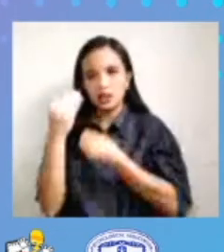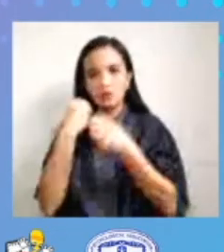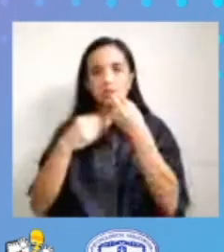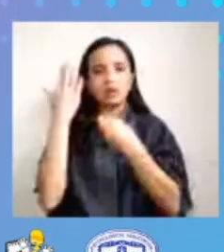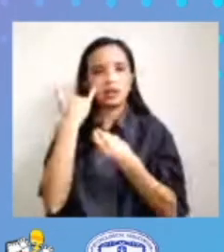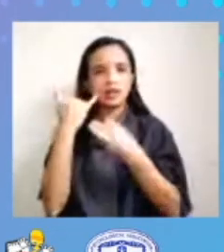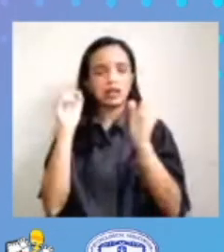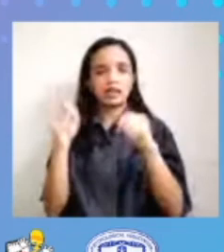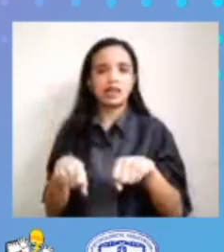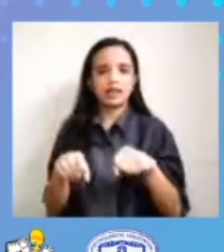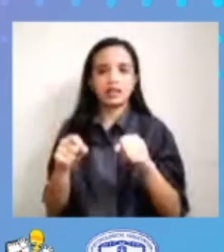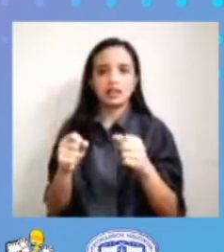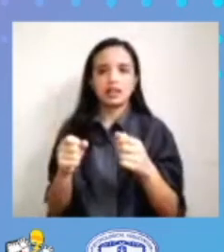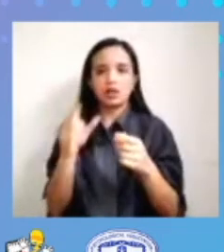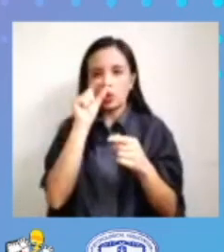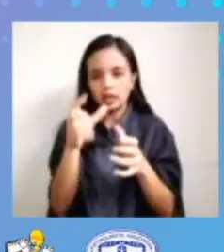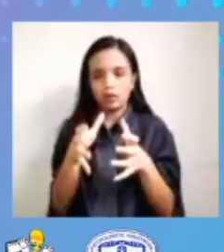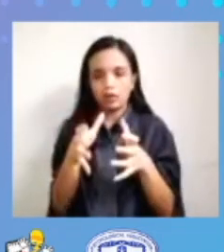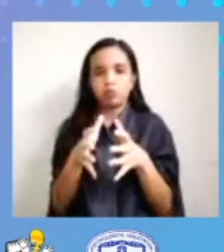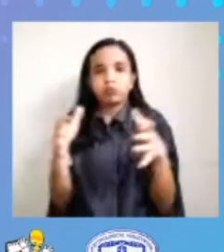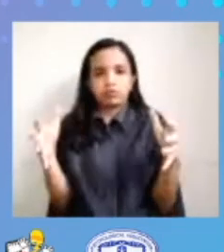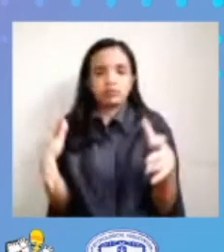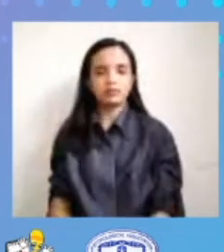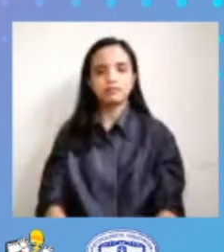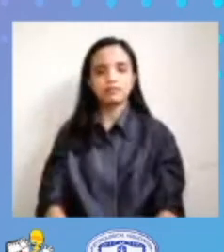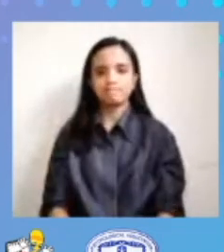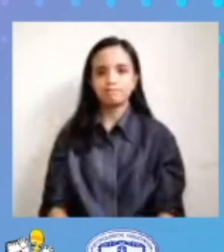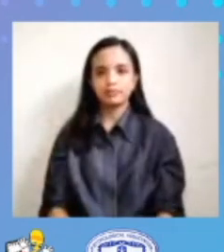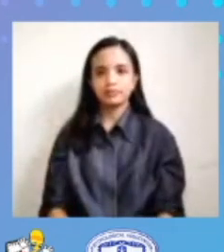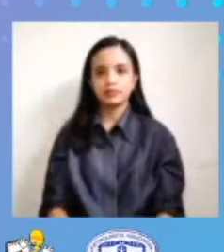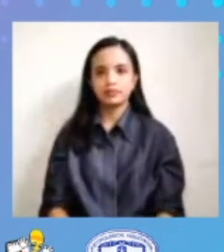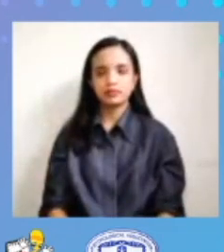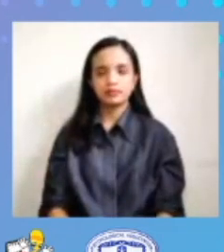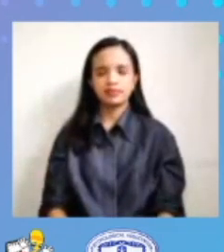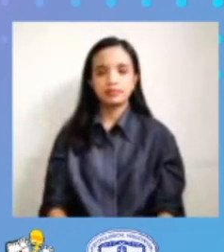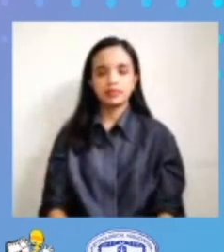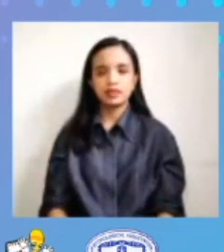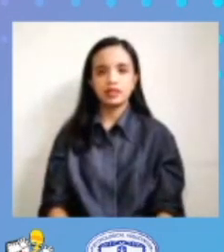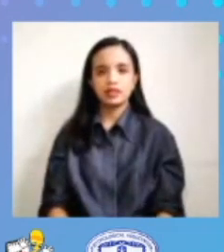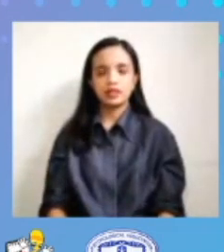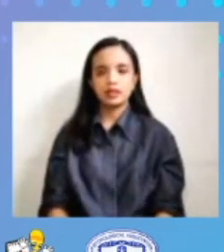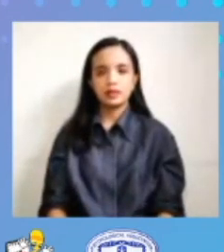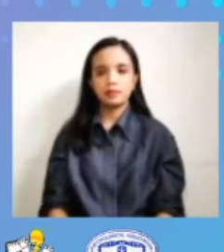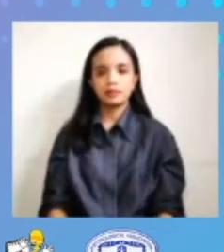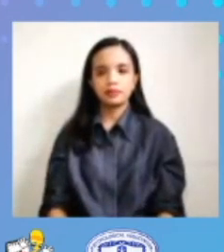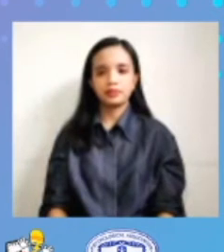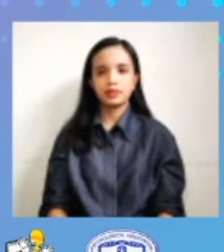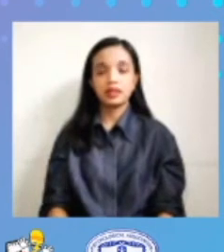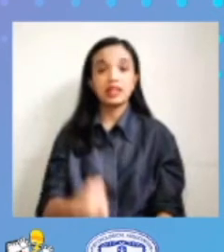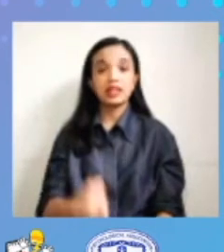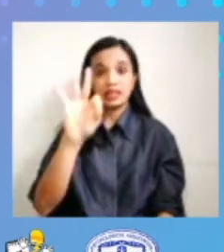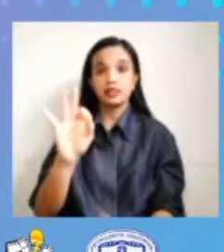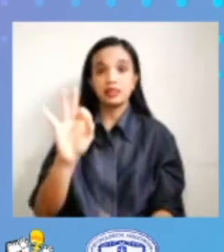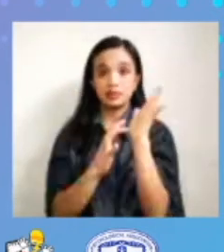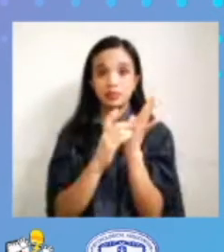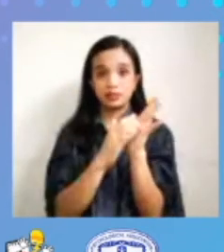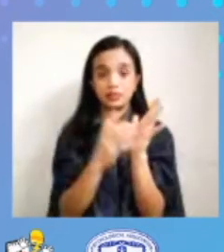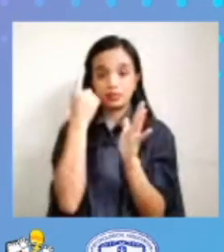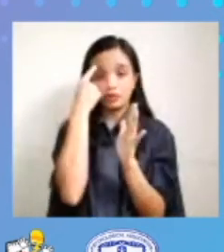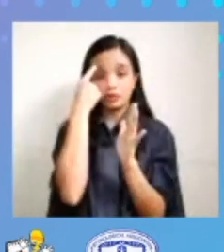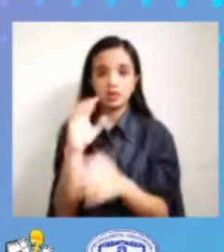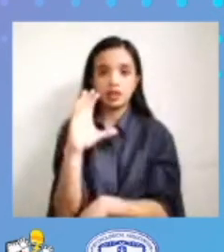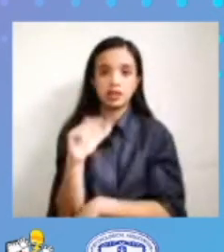from 10 to 11, di ba? Kaya ba? Attainable ba to? Di ba? For example, kami sa sleep. If the client has